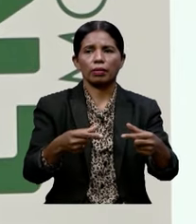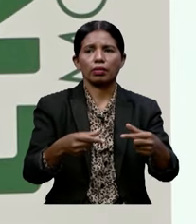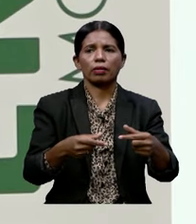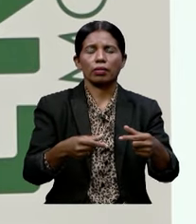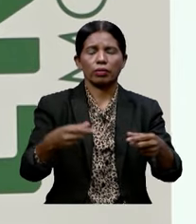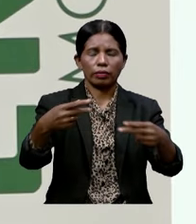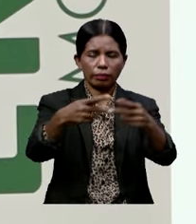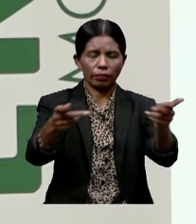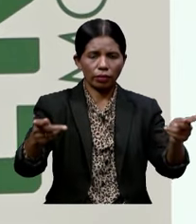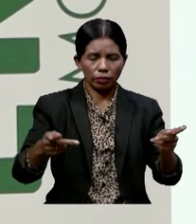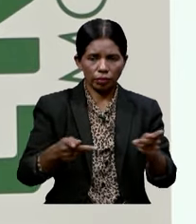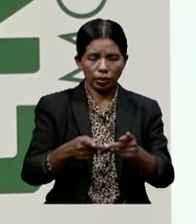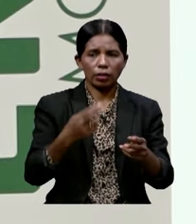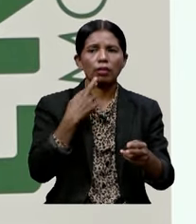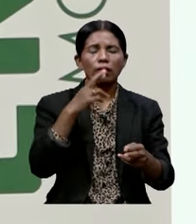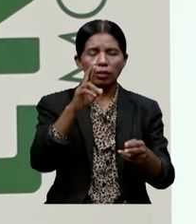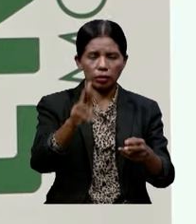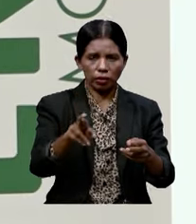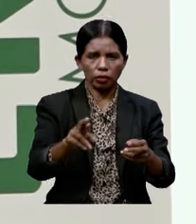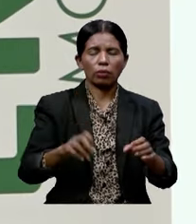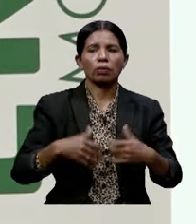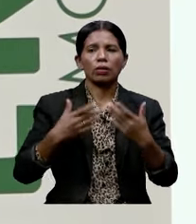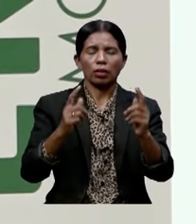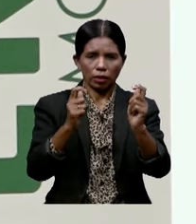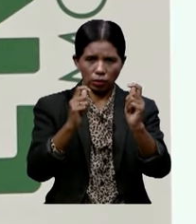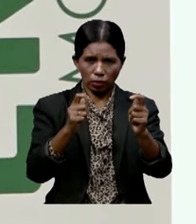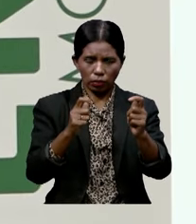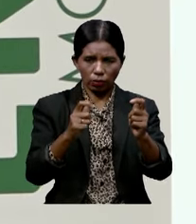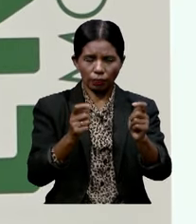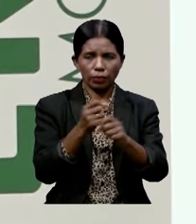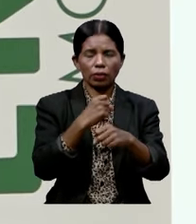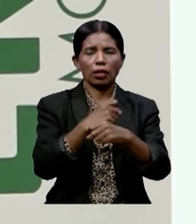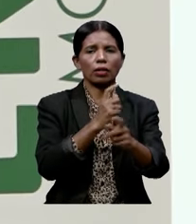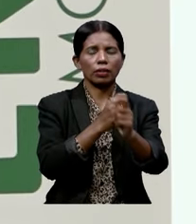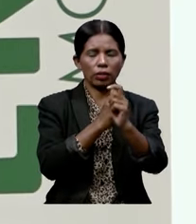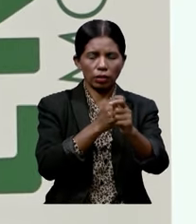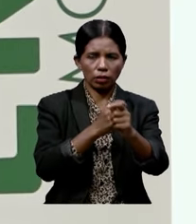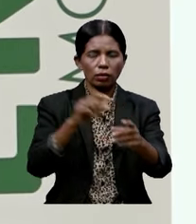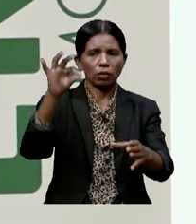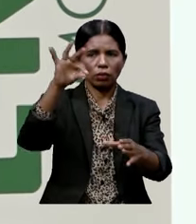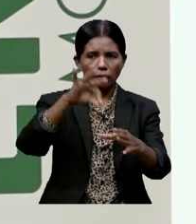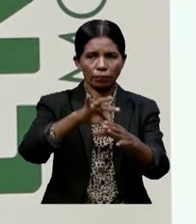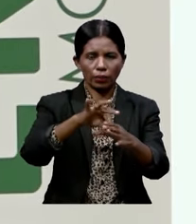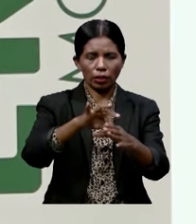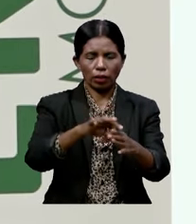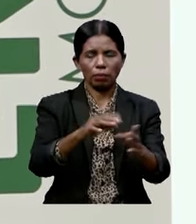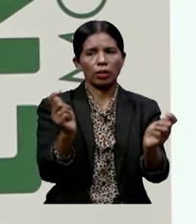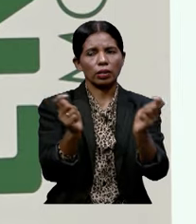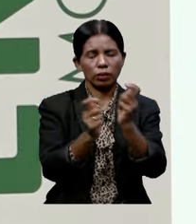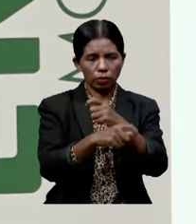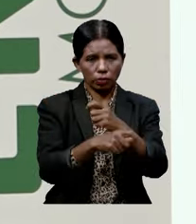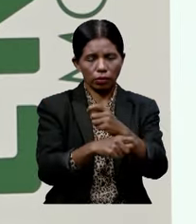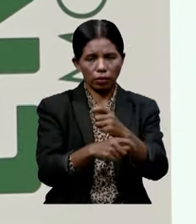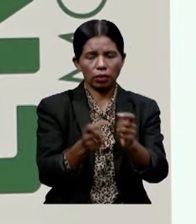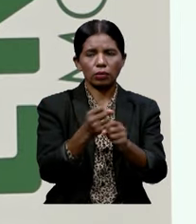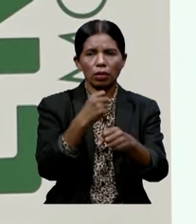hektar ida ni resultado ba heniken par oisa bele kokoto hodi halu testing ba esai produtu nebe bele transform ba iha mosai mosai sa